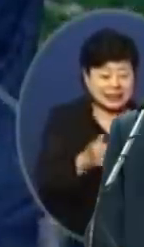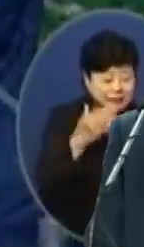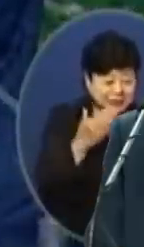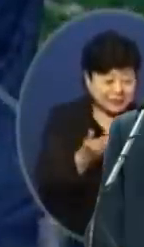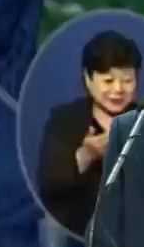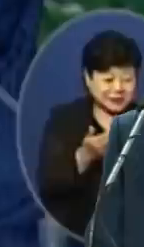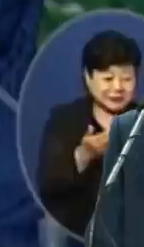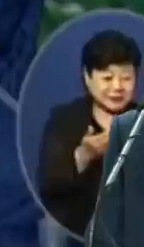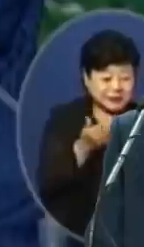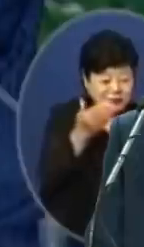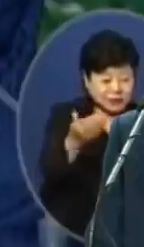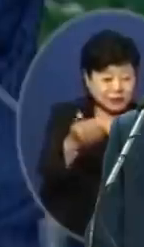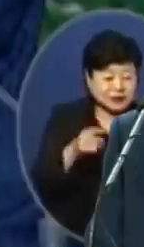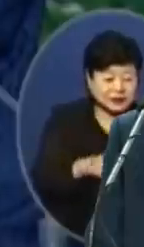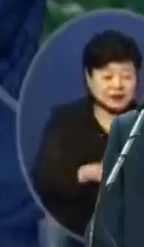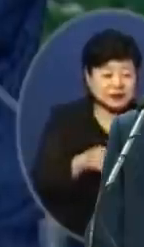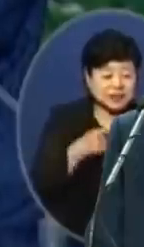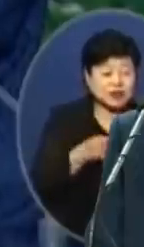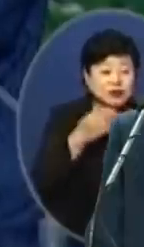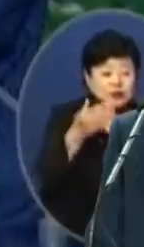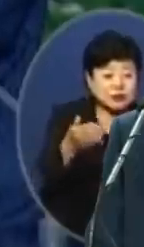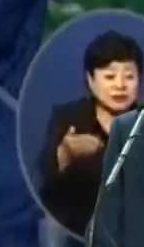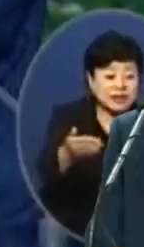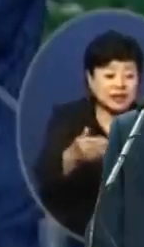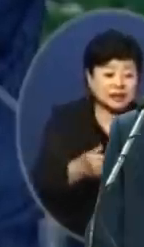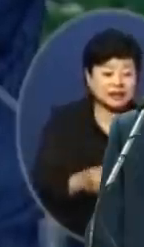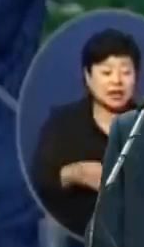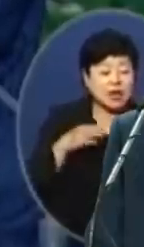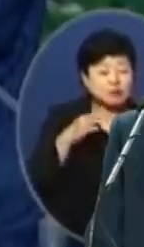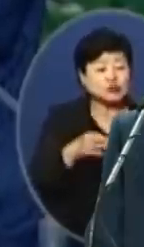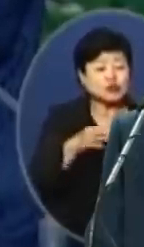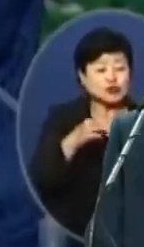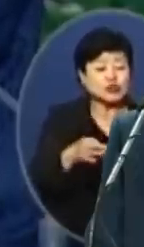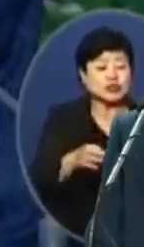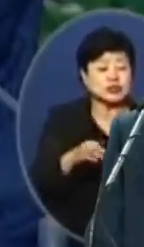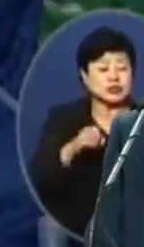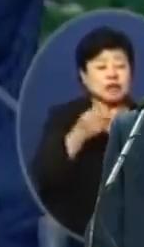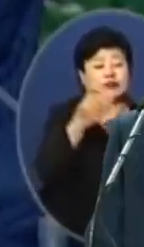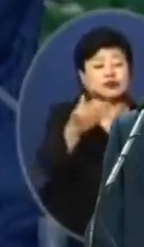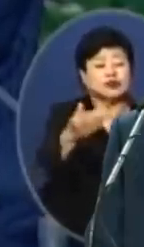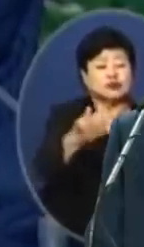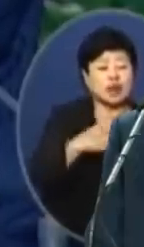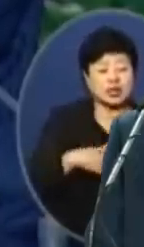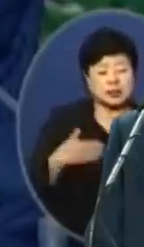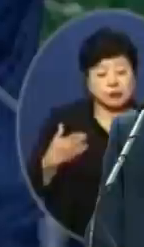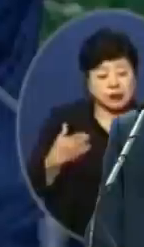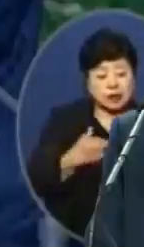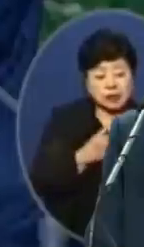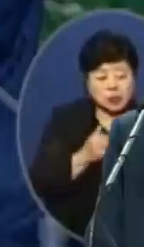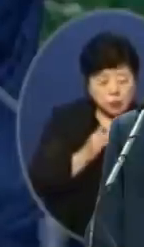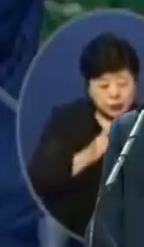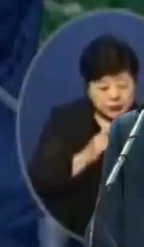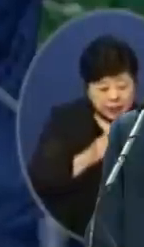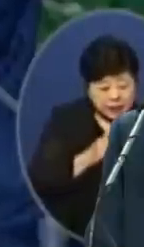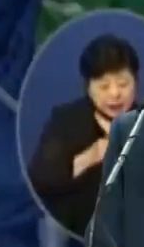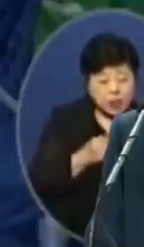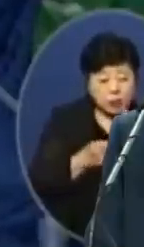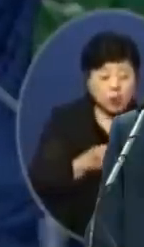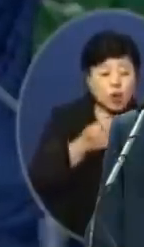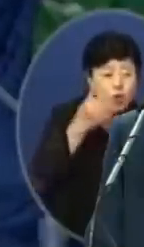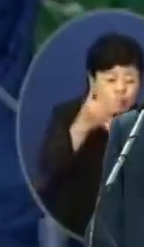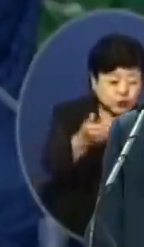하나님께서 여러분에게 뜻을 알려주면 여러분 너희는 내게 부르짖으라, 내가 내게 응답하겠고 내가 알지 못하는 크고 비밀한